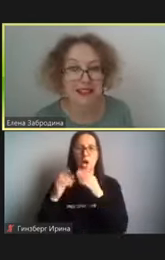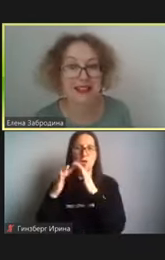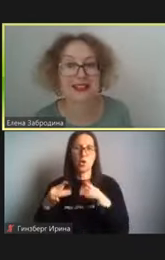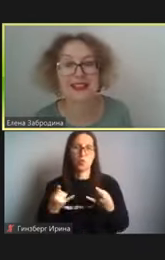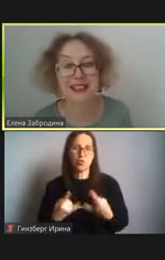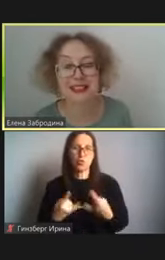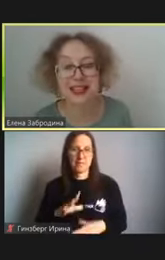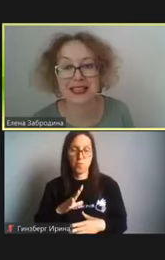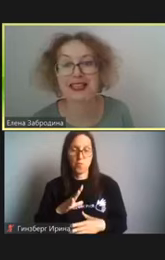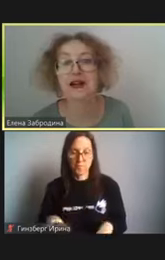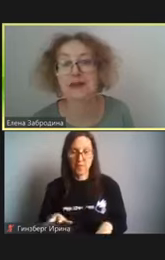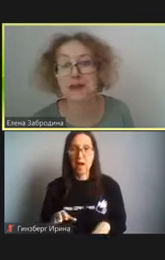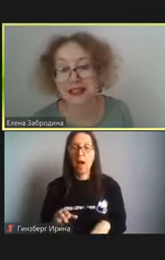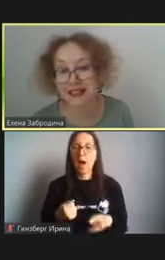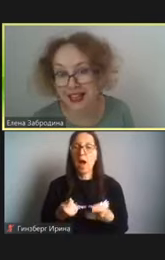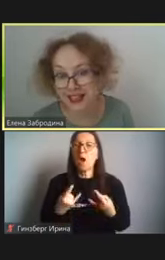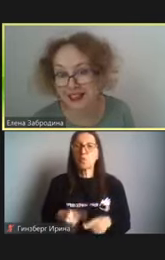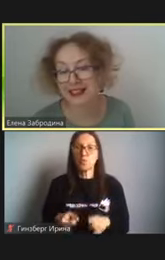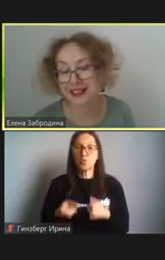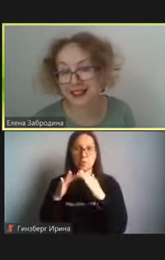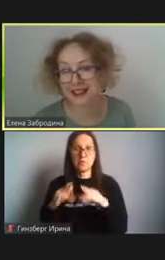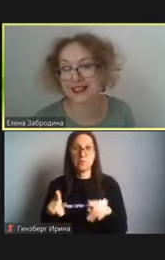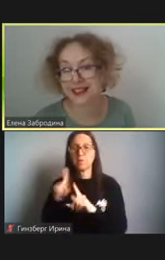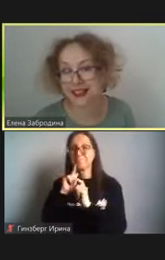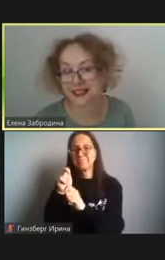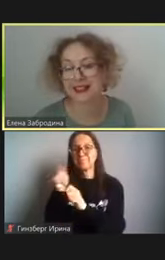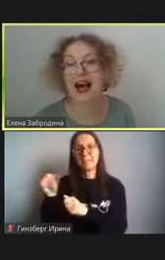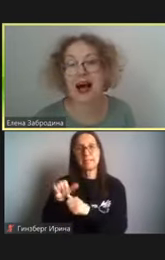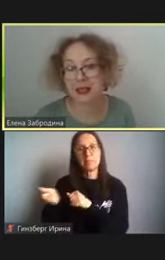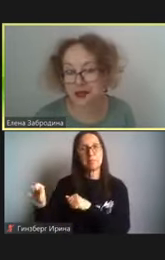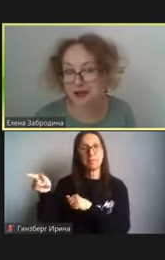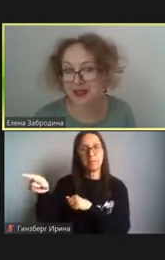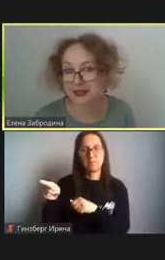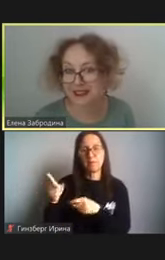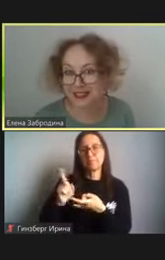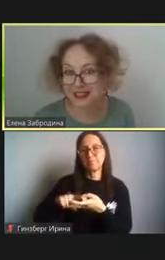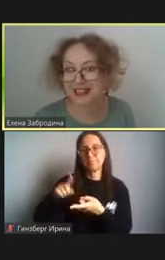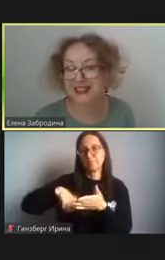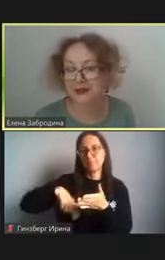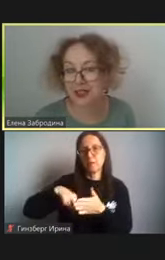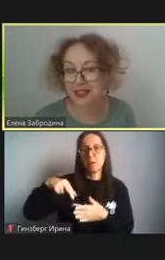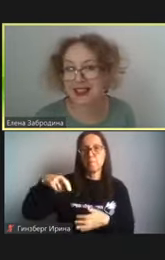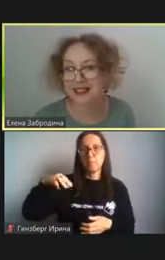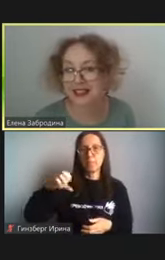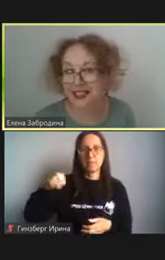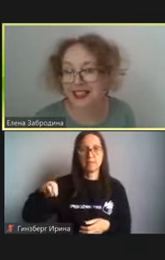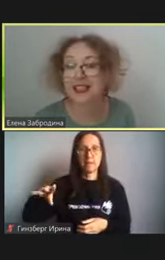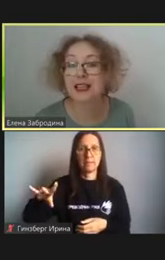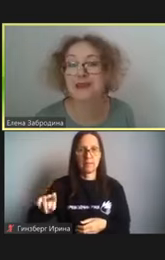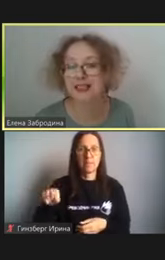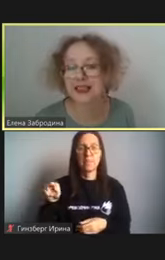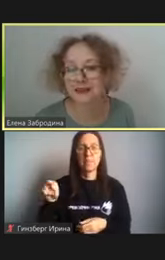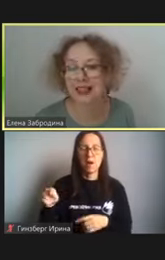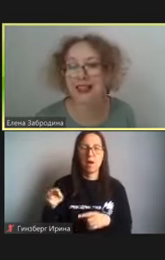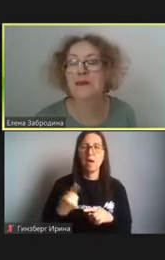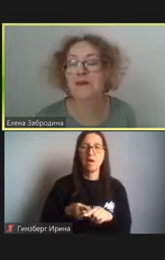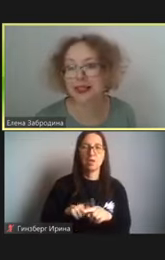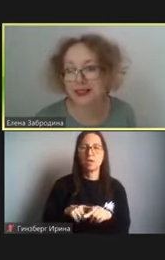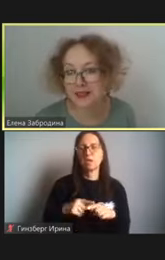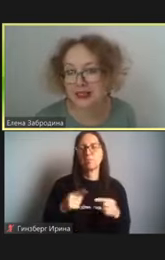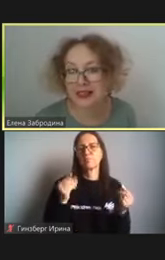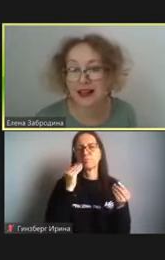Рождество подарки стали дарить в протестантских как раз странах, потому что протестантские страны не